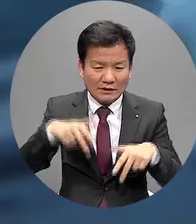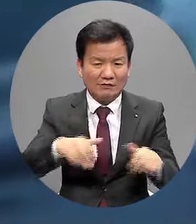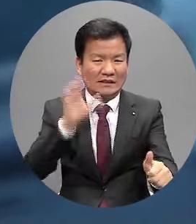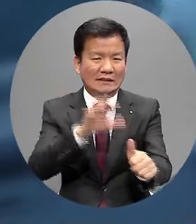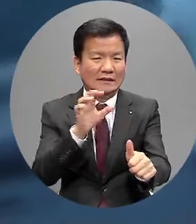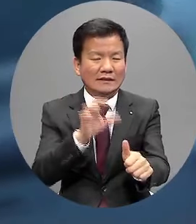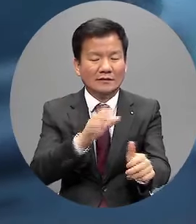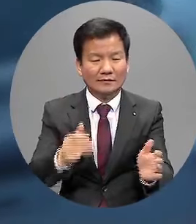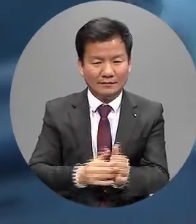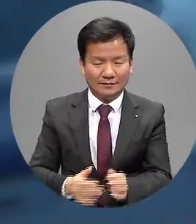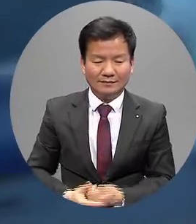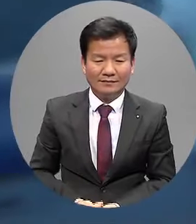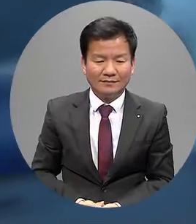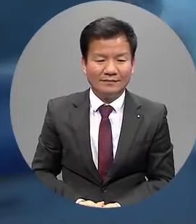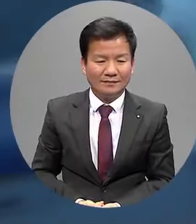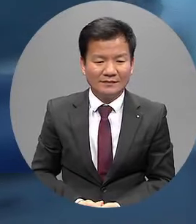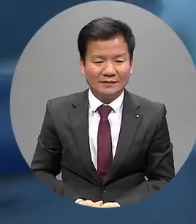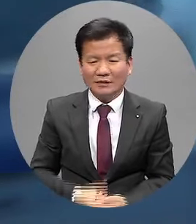혼냅니다.